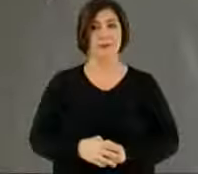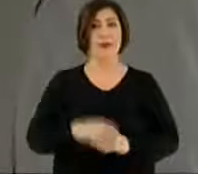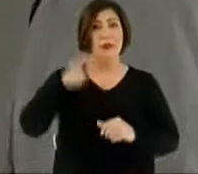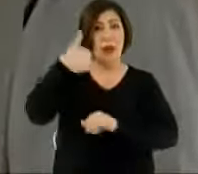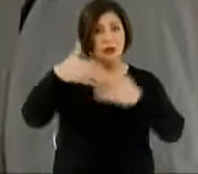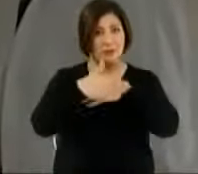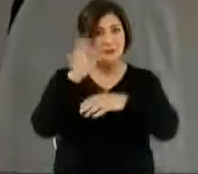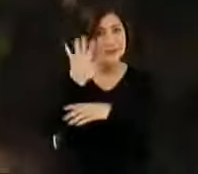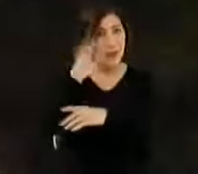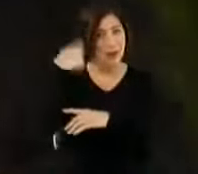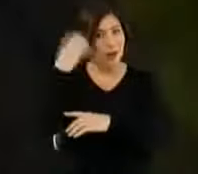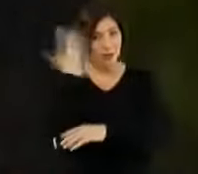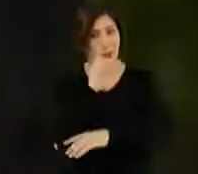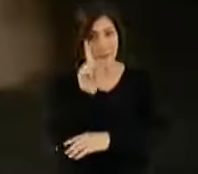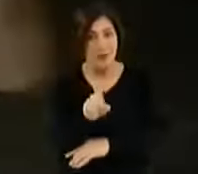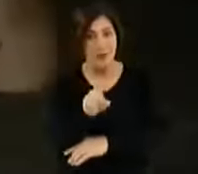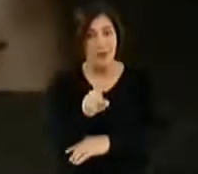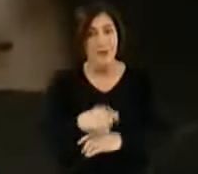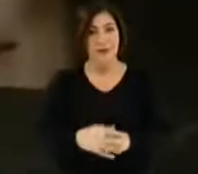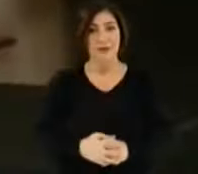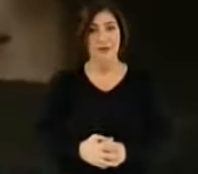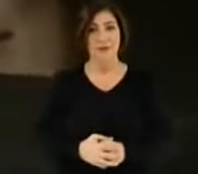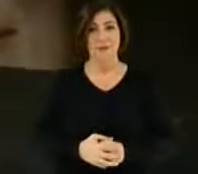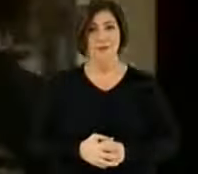Yarın akşam sinemaya gidelim mi?